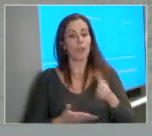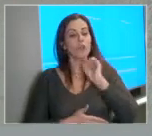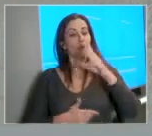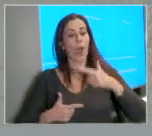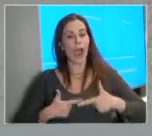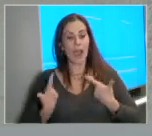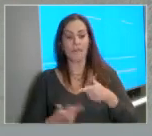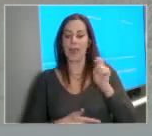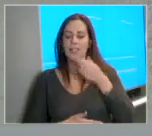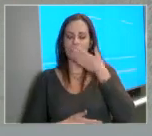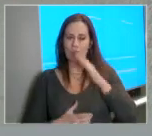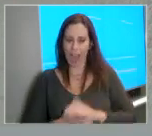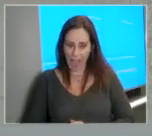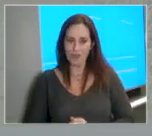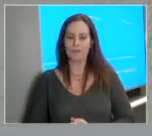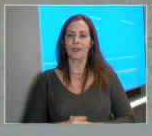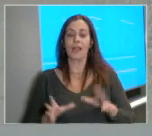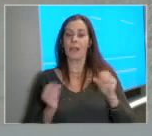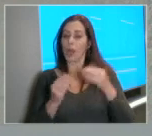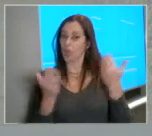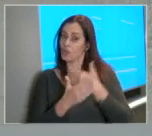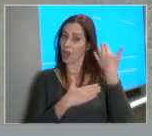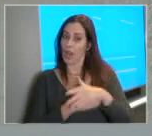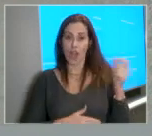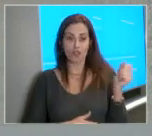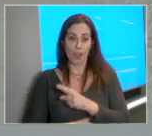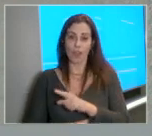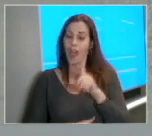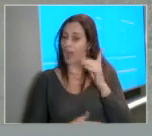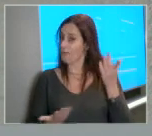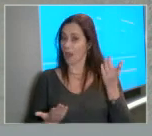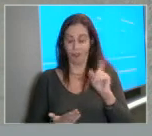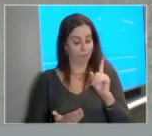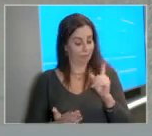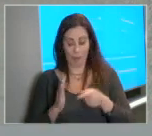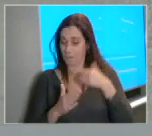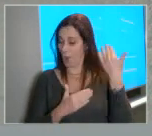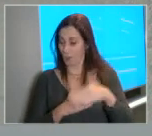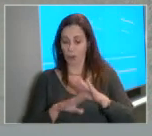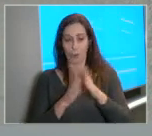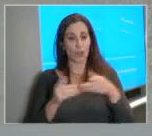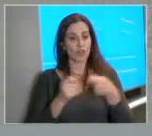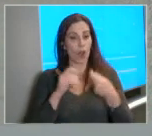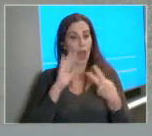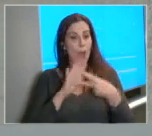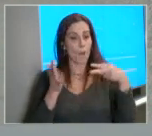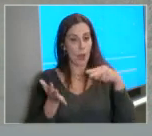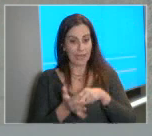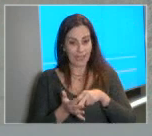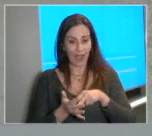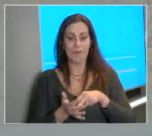בשידור חי, משקל הכנסת בירושלים, עם המהדורה האחרונה לשבוע זה, אבל בכלל לא המהדורה האחרונה בכל מה שקשור לפוליטיקה